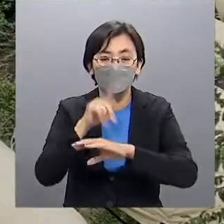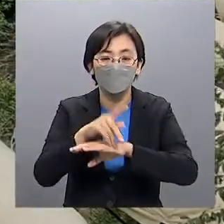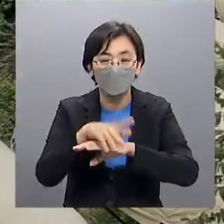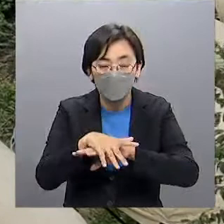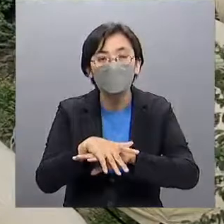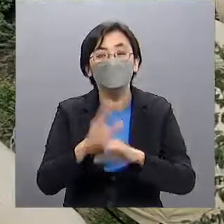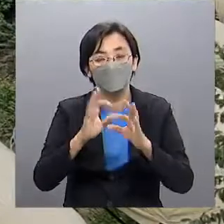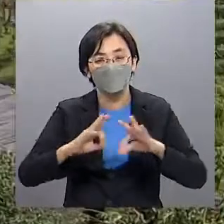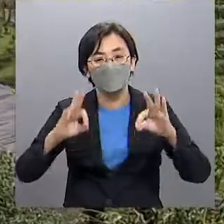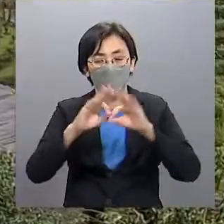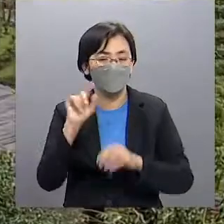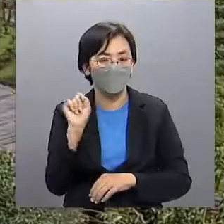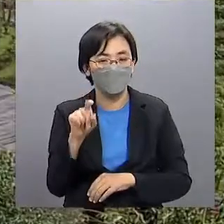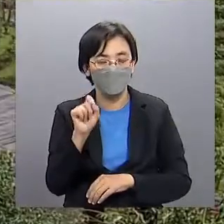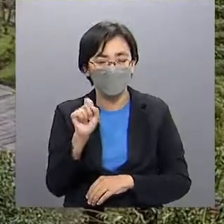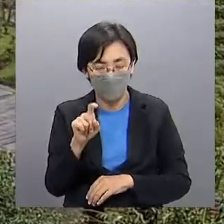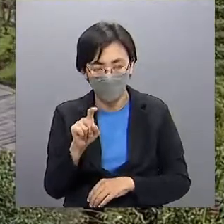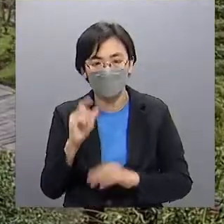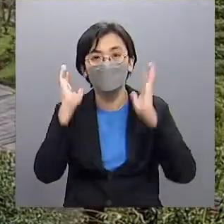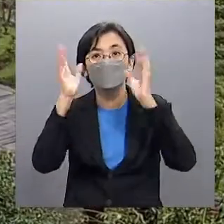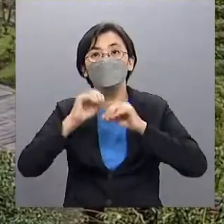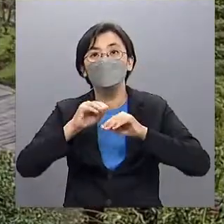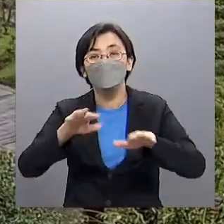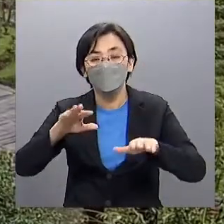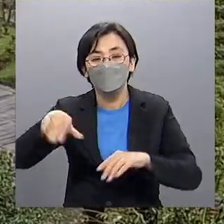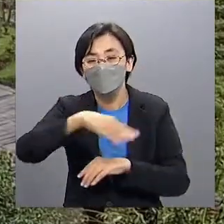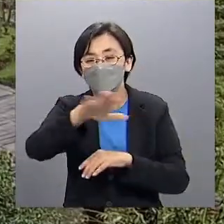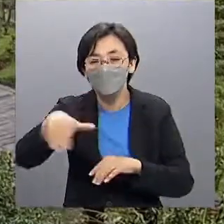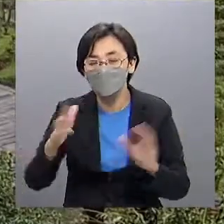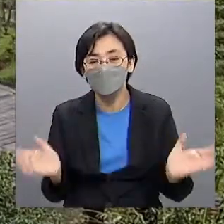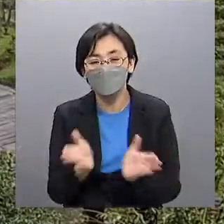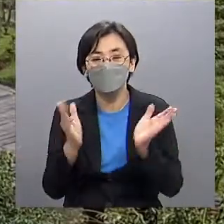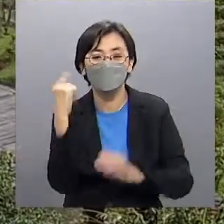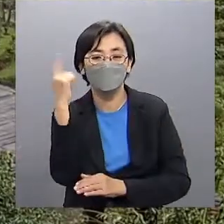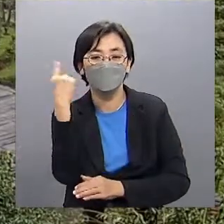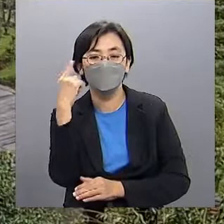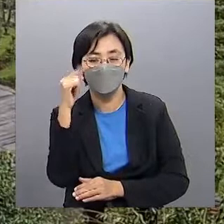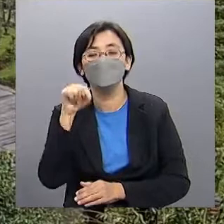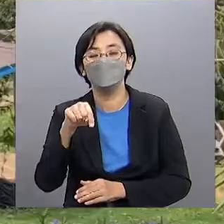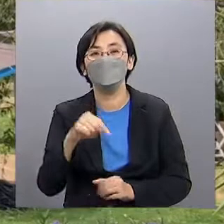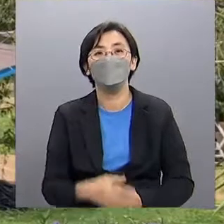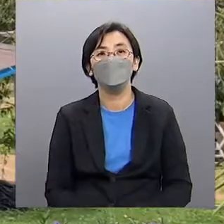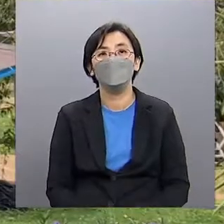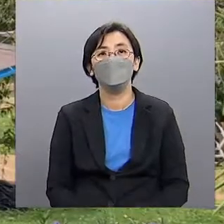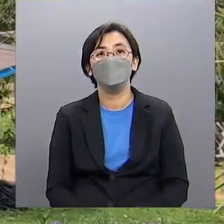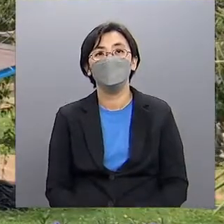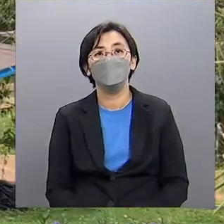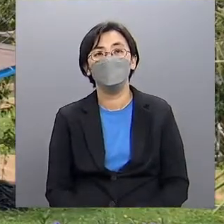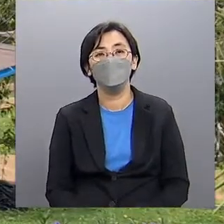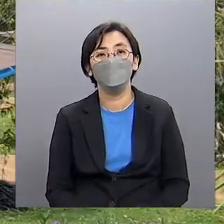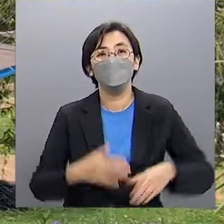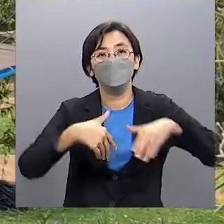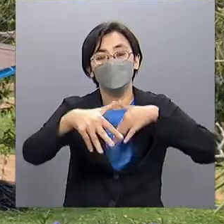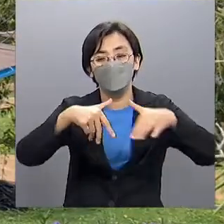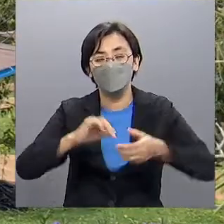งด่วนที่ถูกนำมาใช้เพื่อที่จะกระตุ้นการท่องเที่ยวม่อนแจ่ม ต้องอาศัยร่วมกับชาวบ้านนะครับเพียงแต่ว่